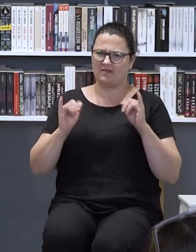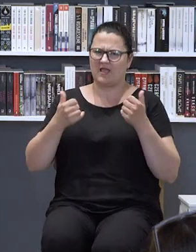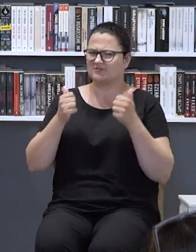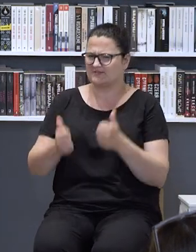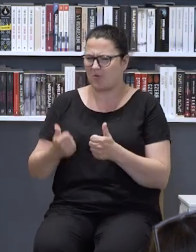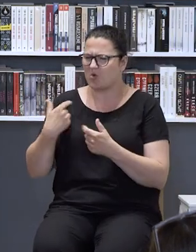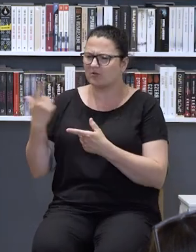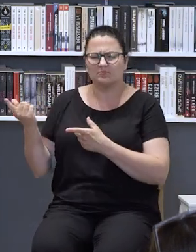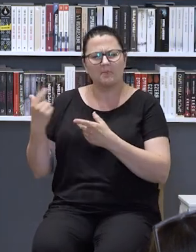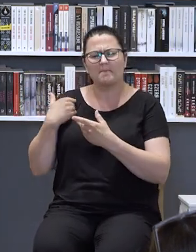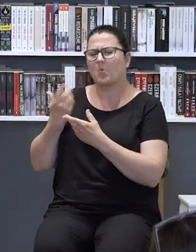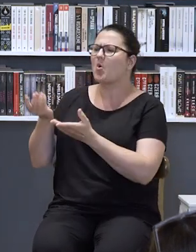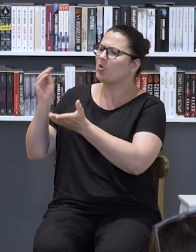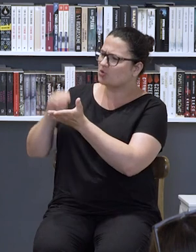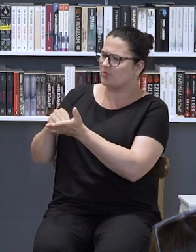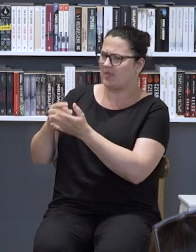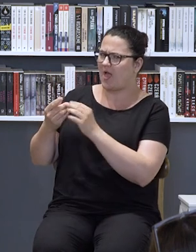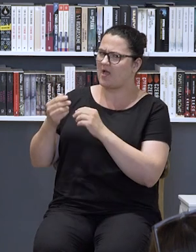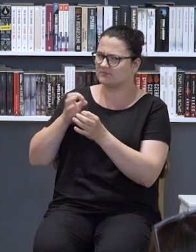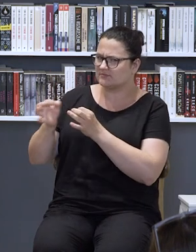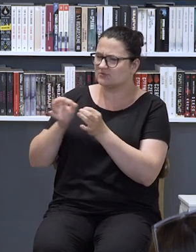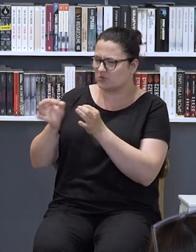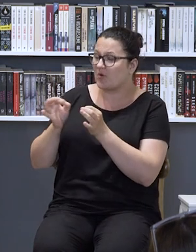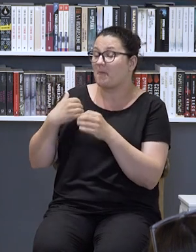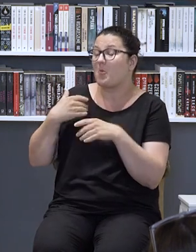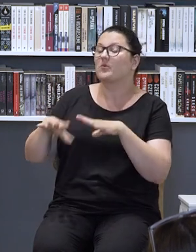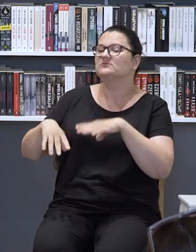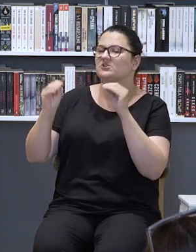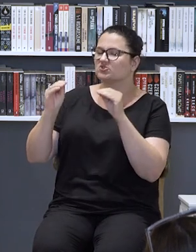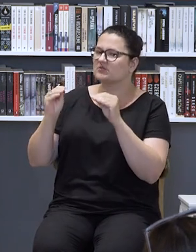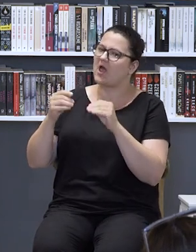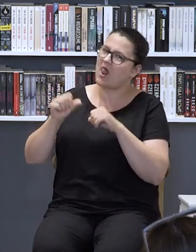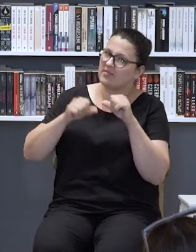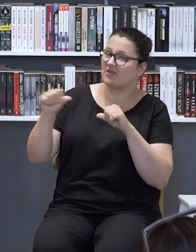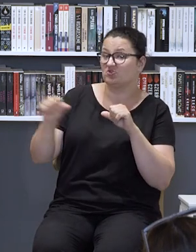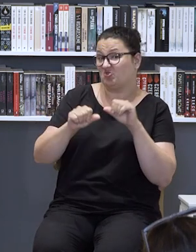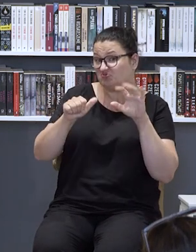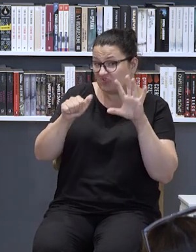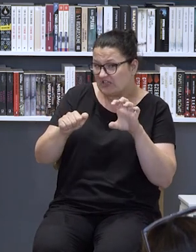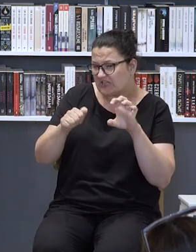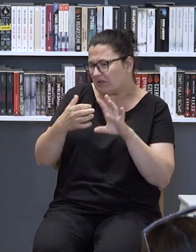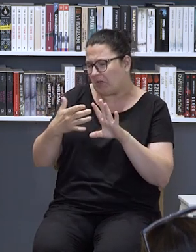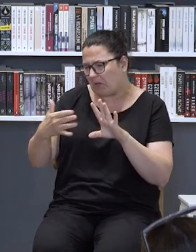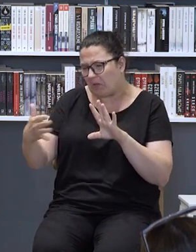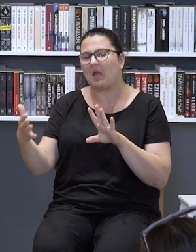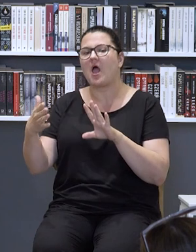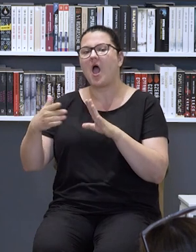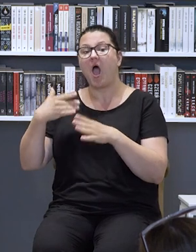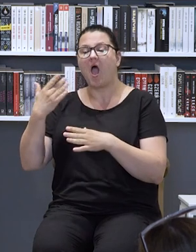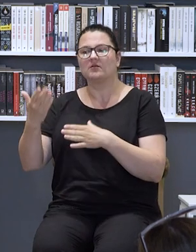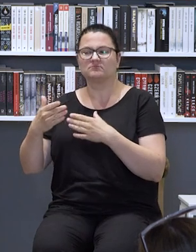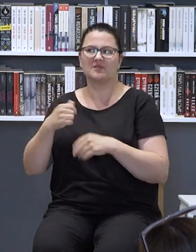wątku, bo on się właśnie zaczyna powiedzmy w latach 1600 coś, ale ciągniesz